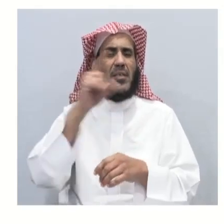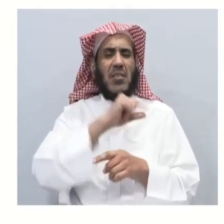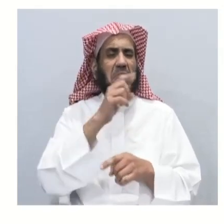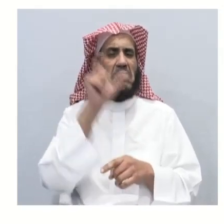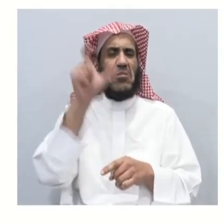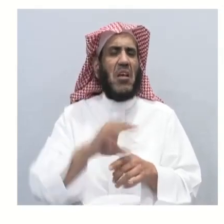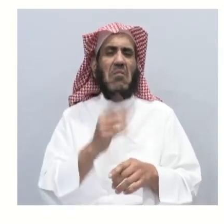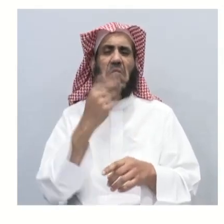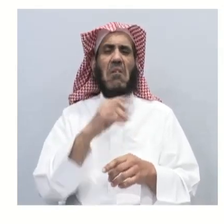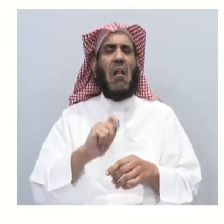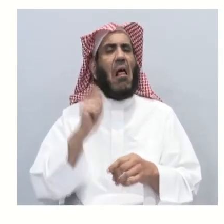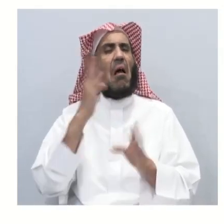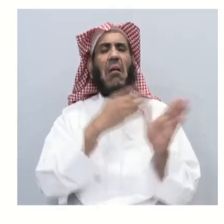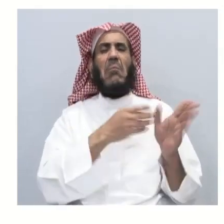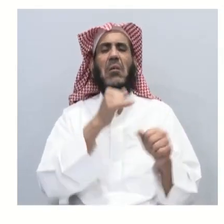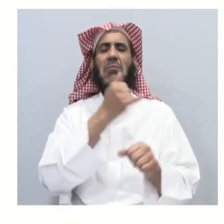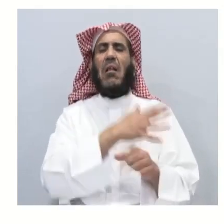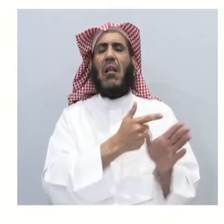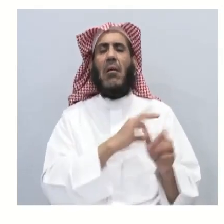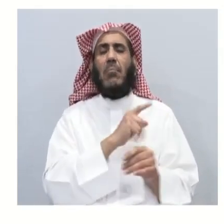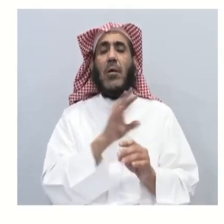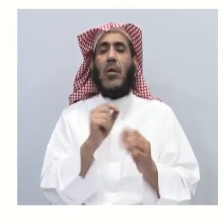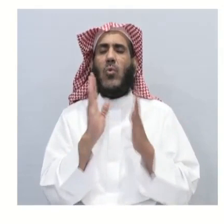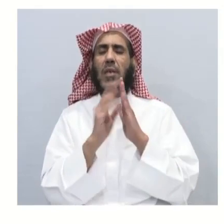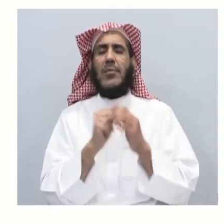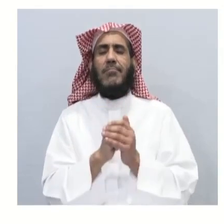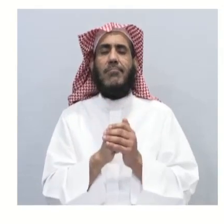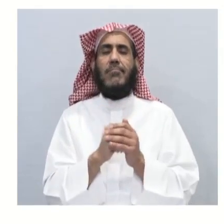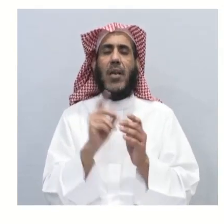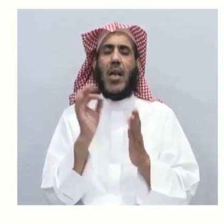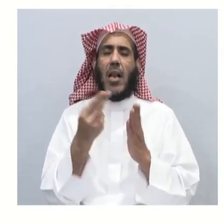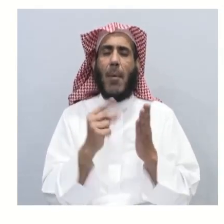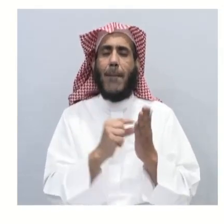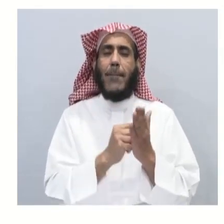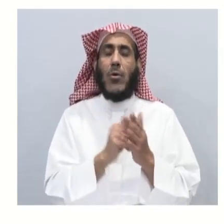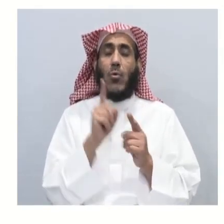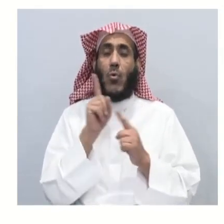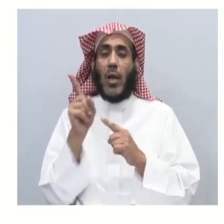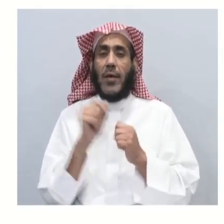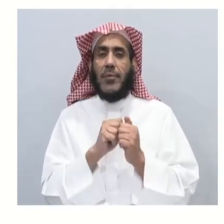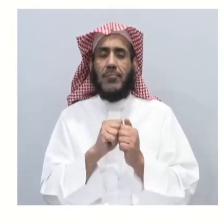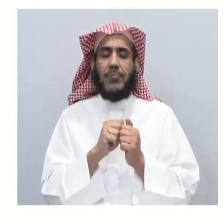قيمة له. نركز هنا الكلمة المكتوبة هنا، نلاحظ،